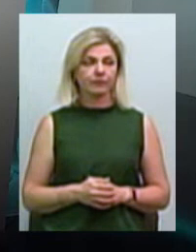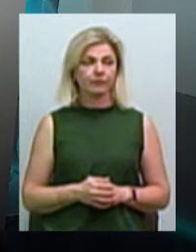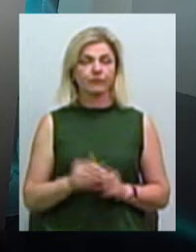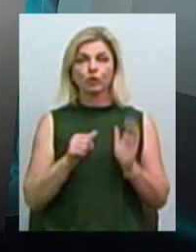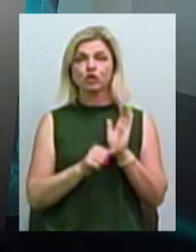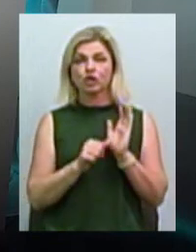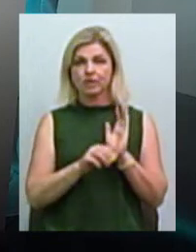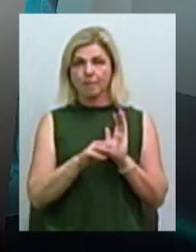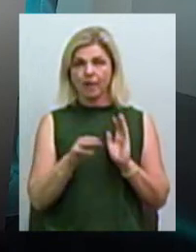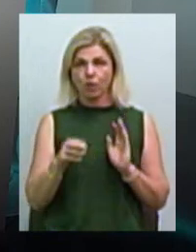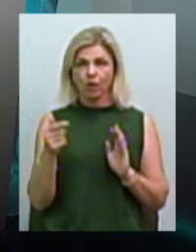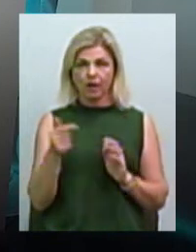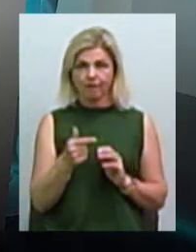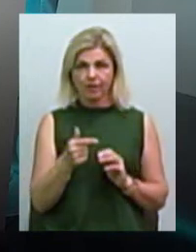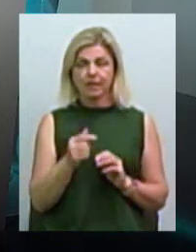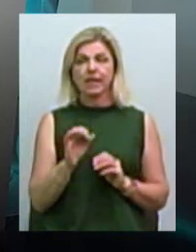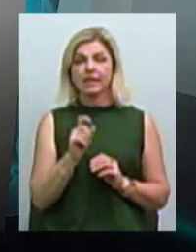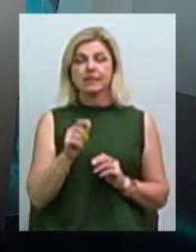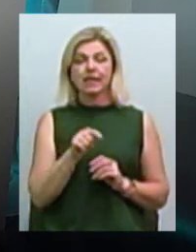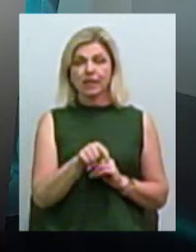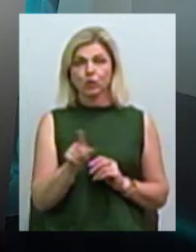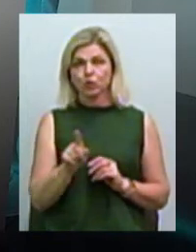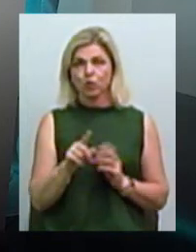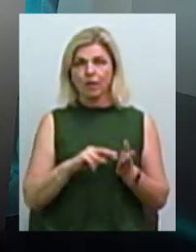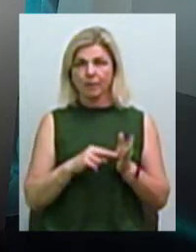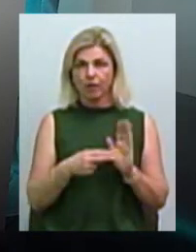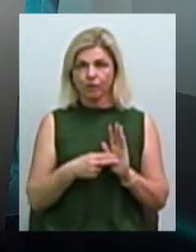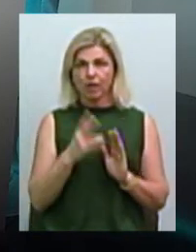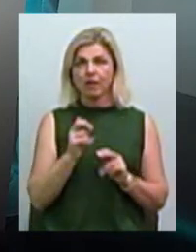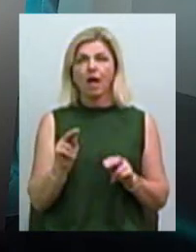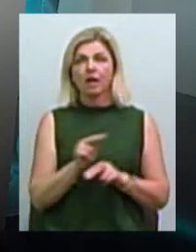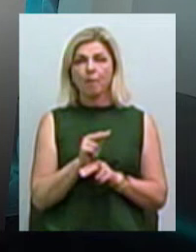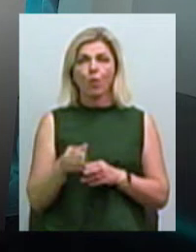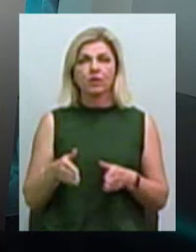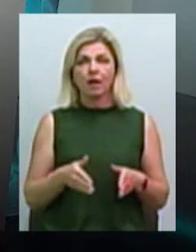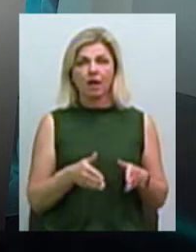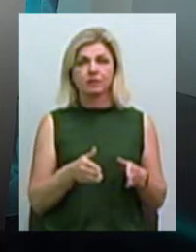60 мільйонів гривень з тих, які заплановані на ремонт траси